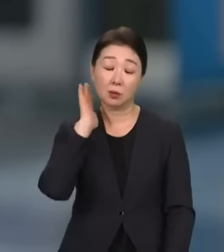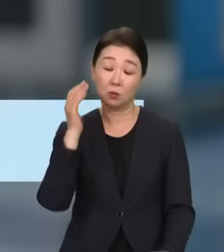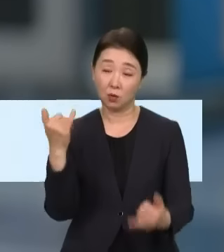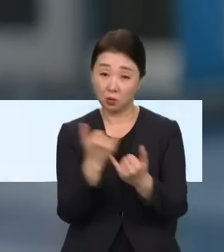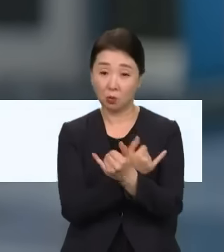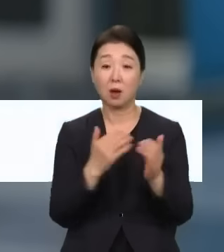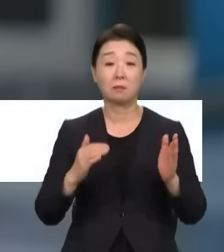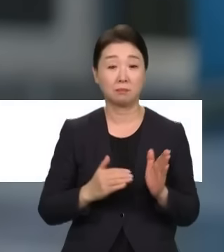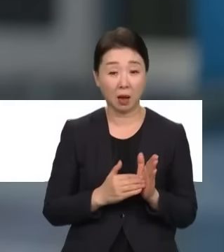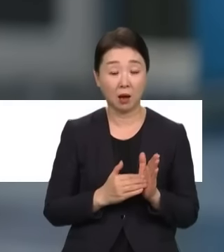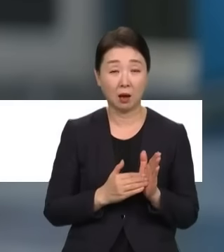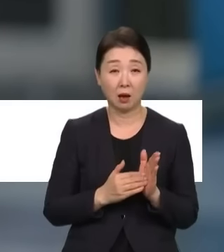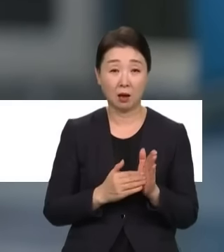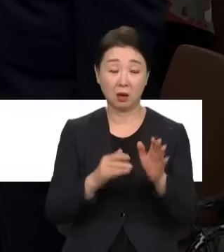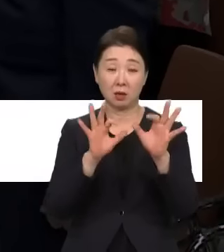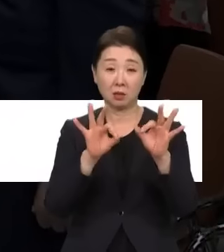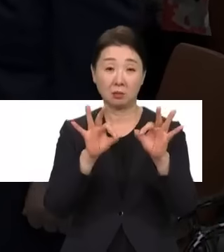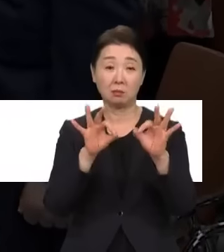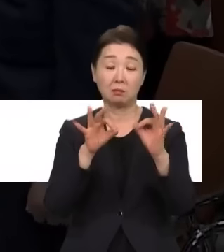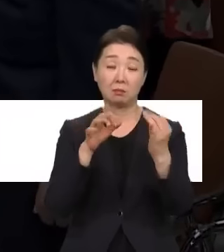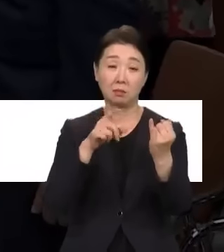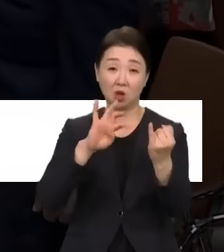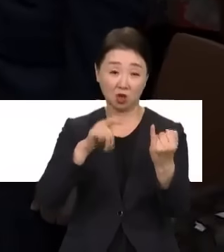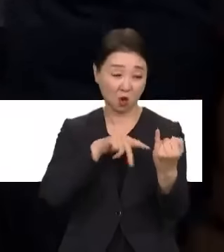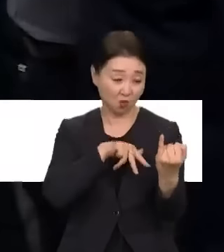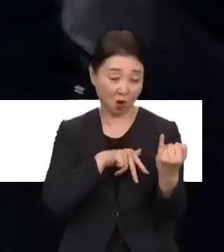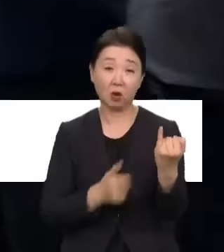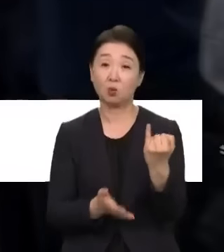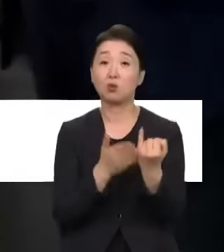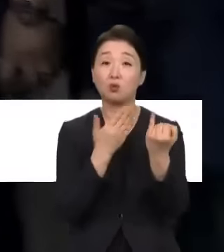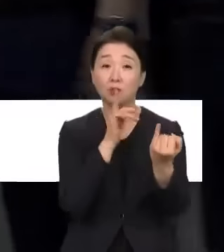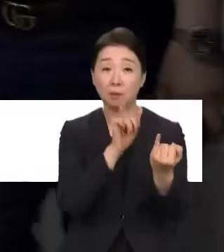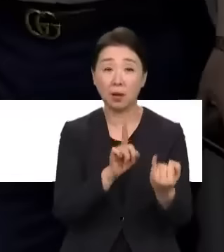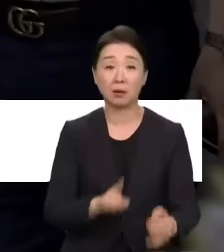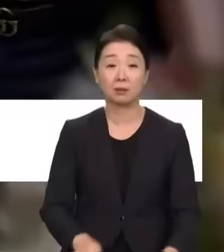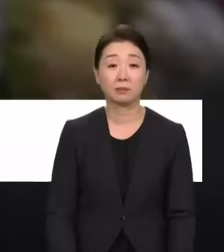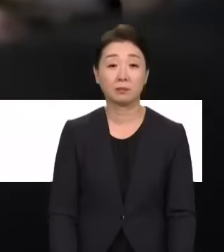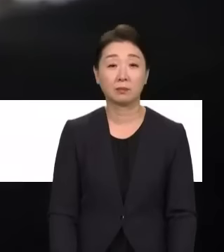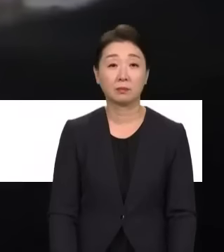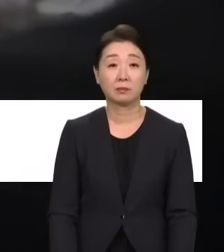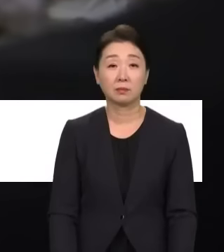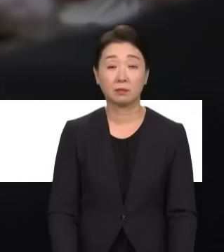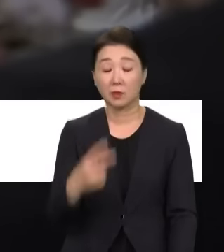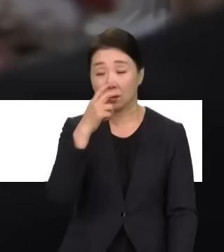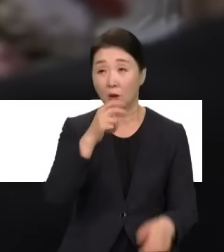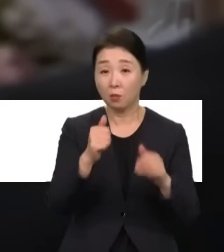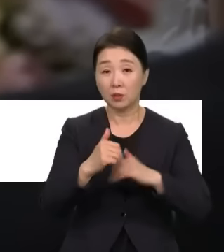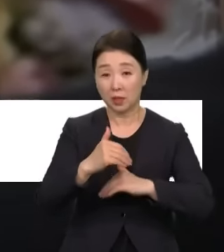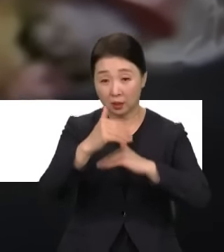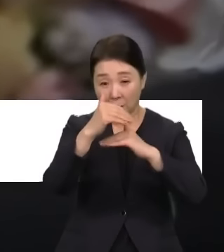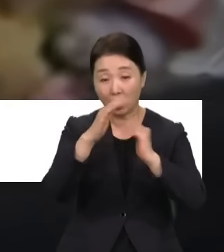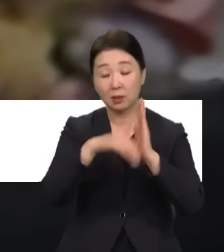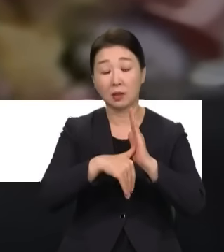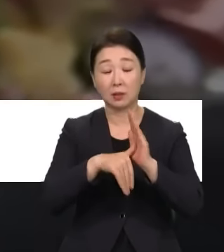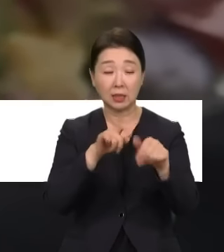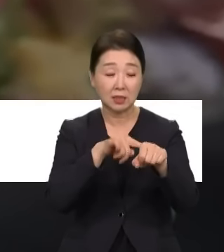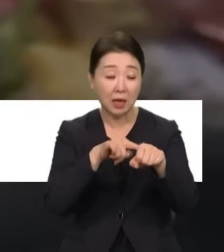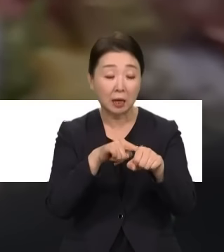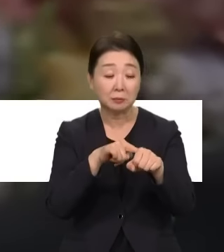통화했다. 김영선에게 공천 준다 하더라는 내용으로 알려졌습니다. 검찰은 이런 대화 과정 타임라인을 완성한